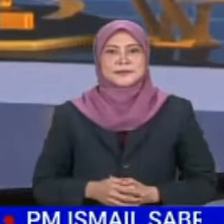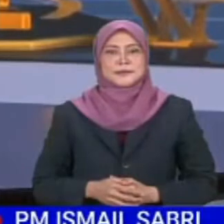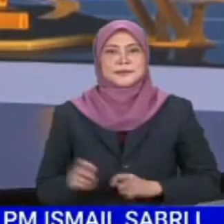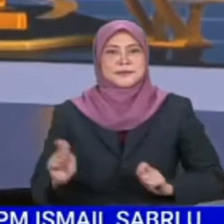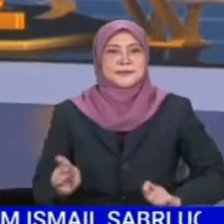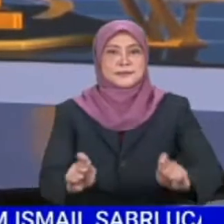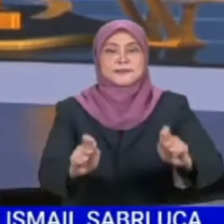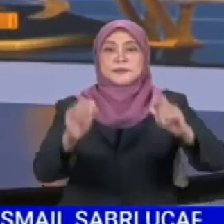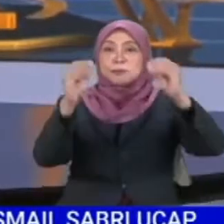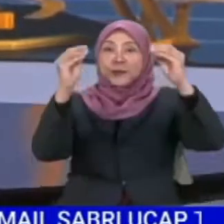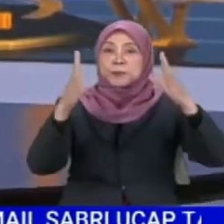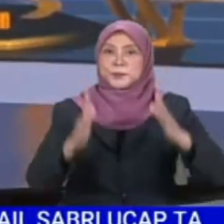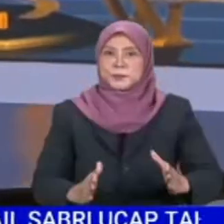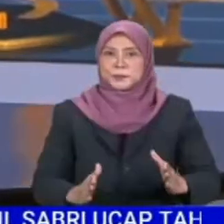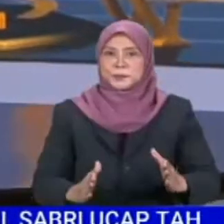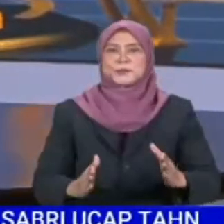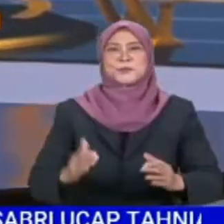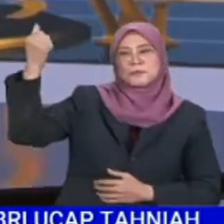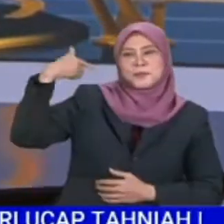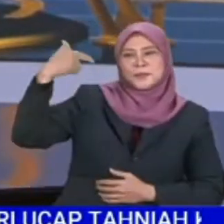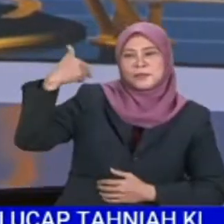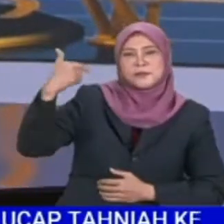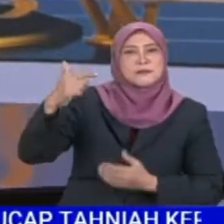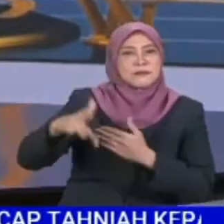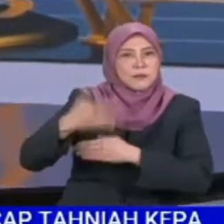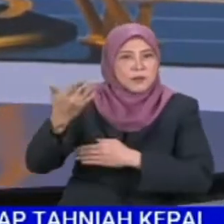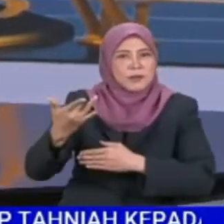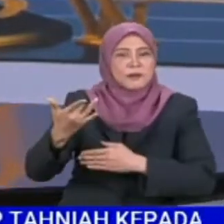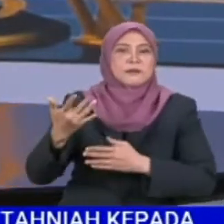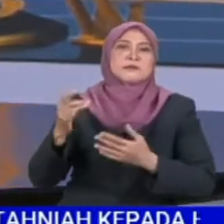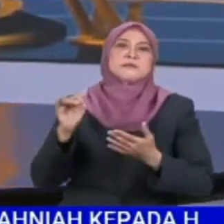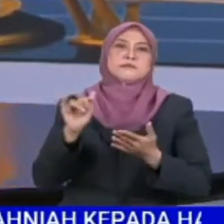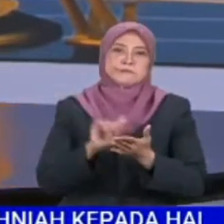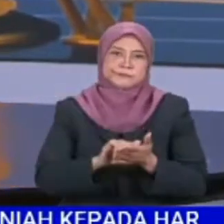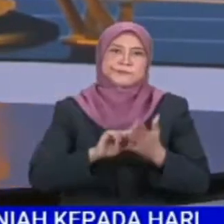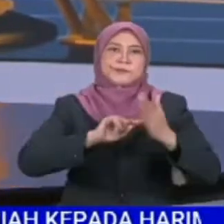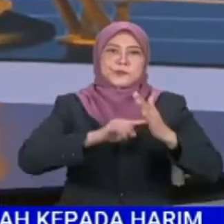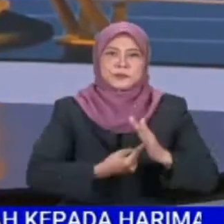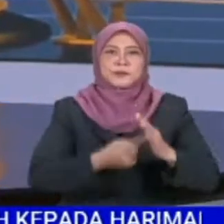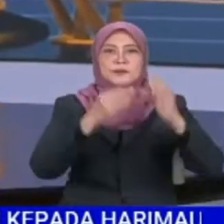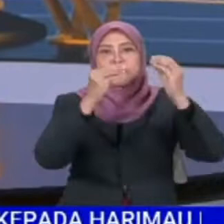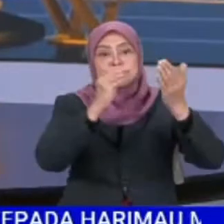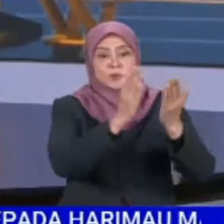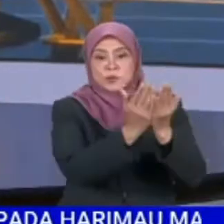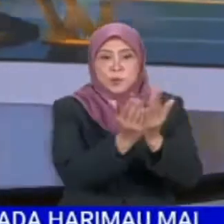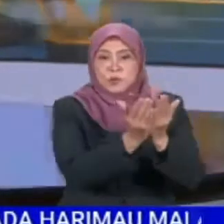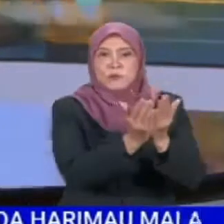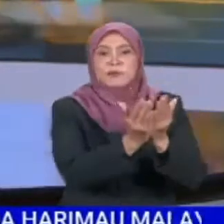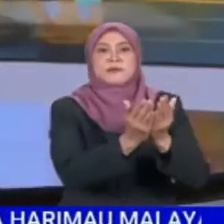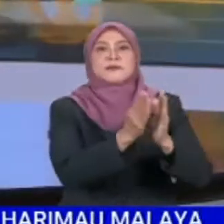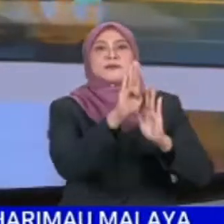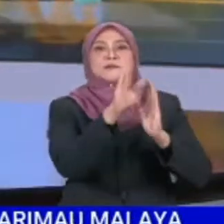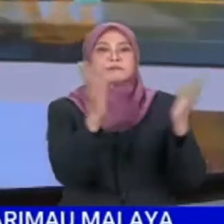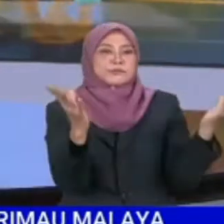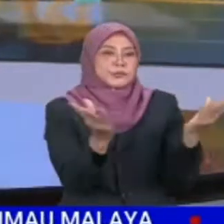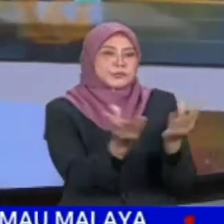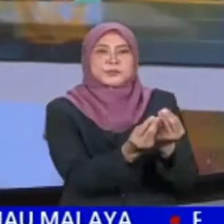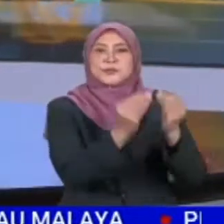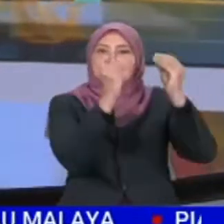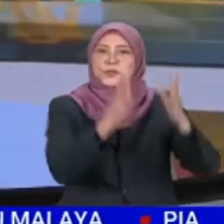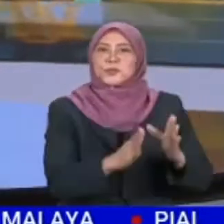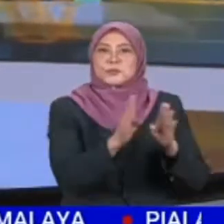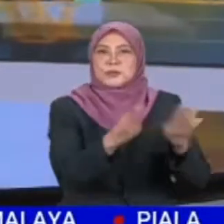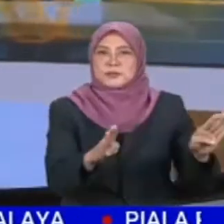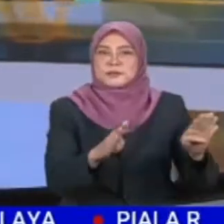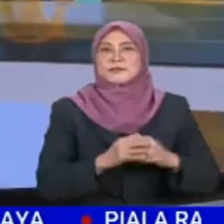Tindakan guru memilih untuk bersara awal menjadi antara punca sekolah mengalami kekurangan guru bahasa walaupun pengambilan